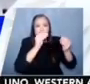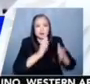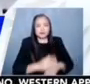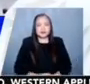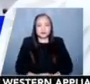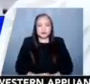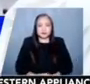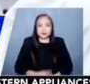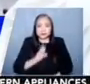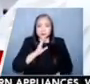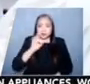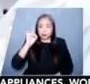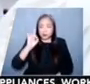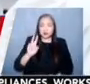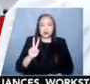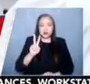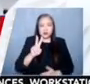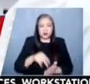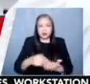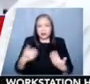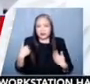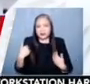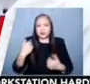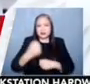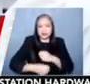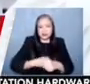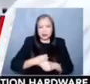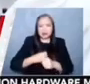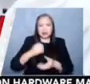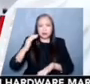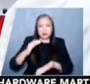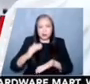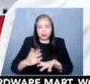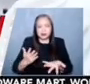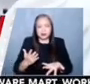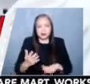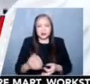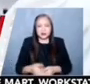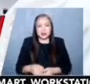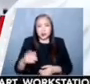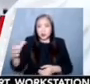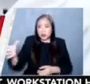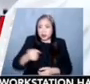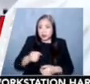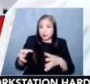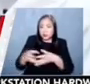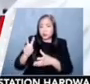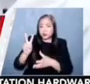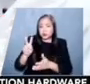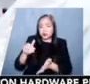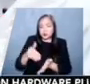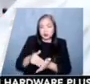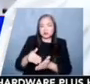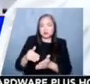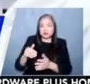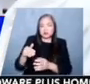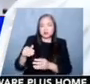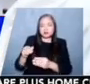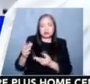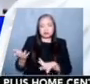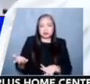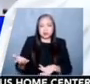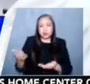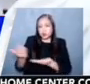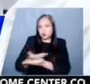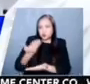Maternity every year or at any given time you get a pool of 2000 Uh new